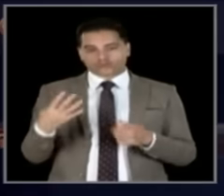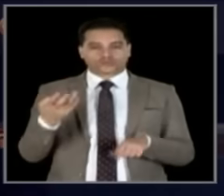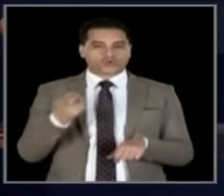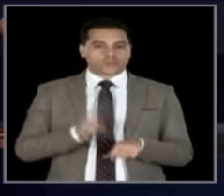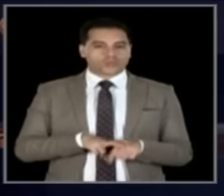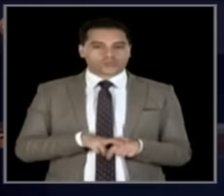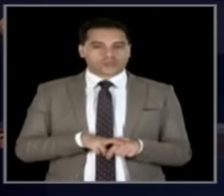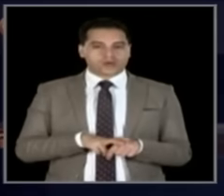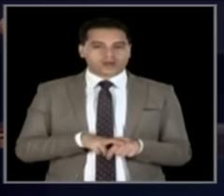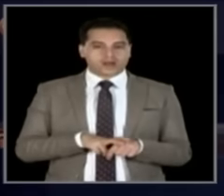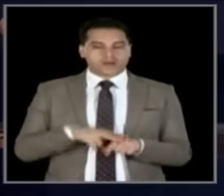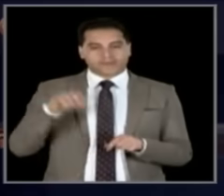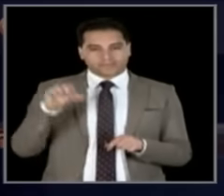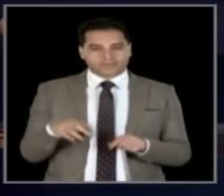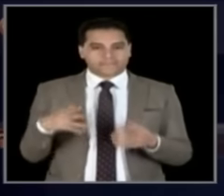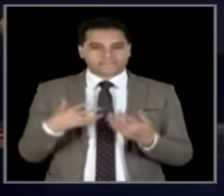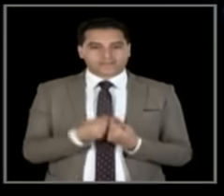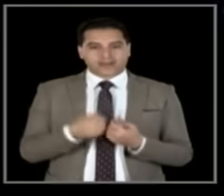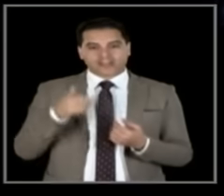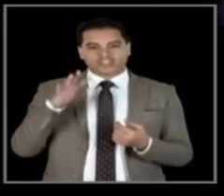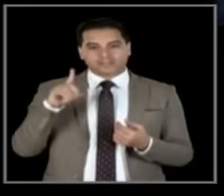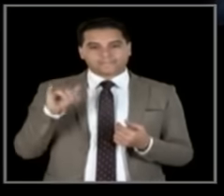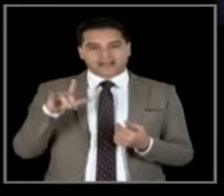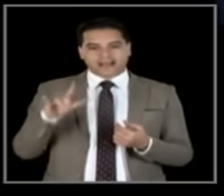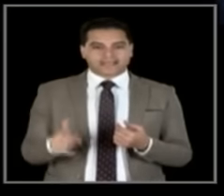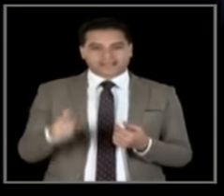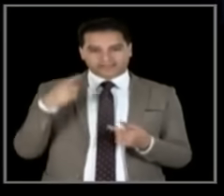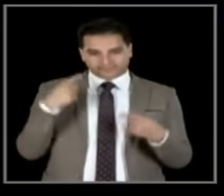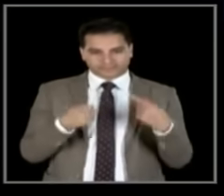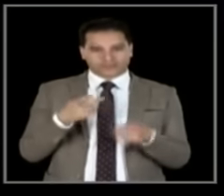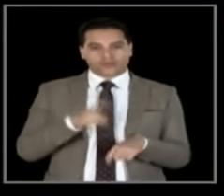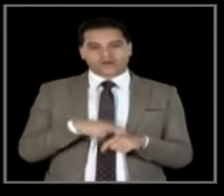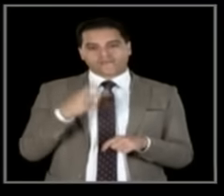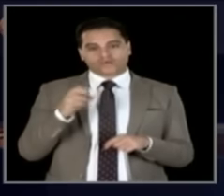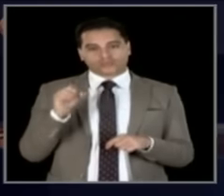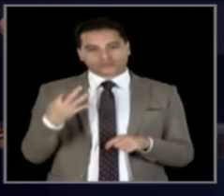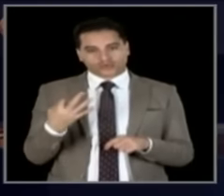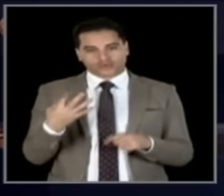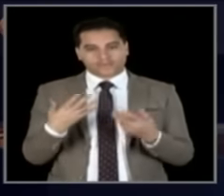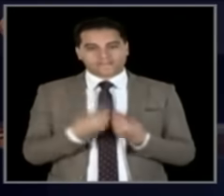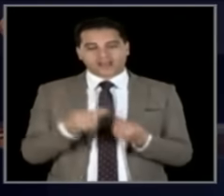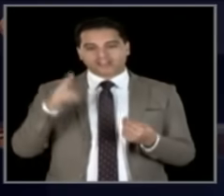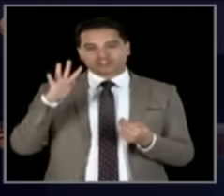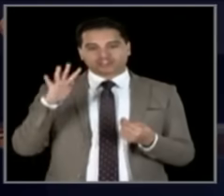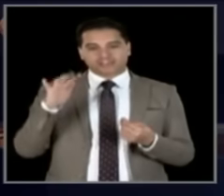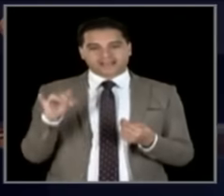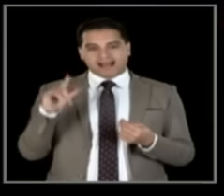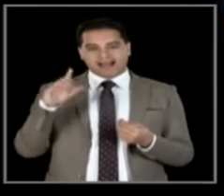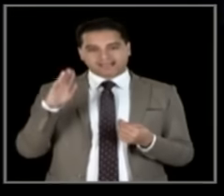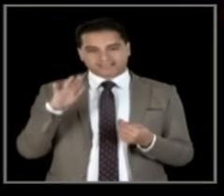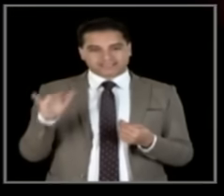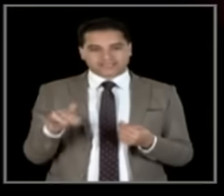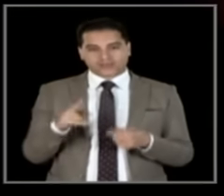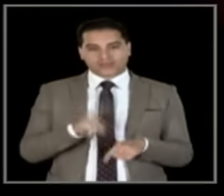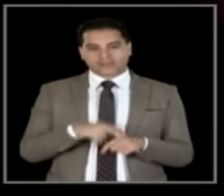2014 خسر ضد إشبيلية ركلات جزاء كانت، و 2013 ضد تشيلسي. تشيلسي إيفانوفيتش